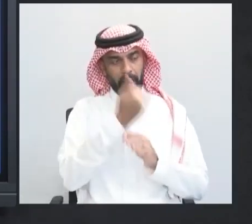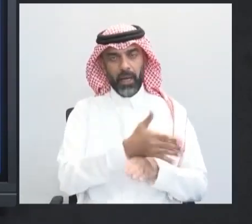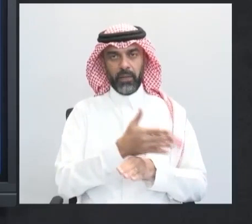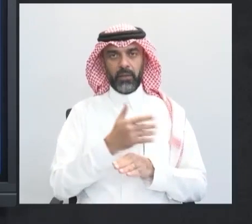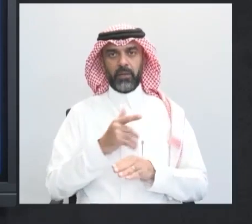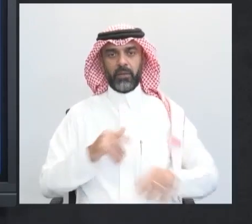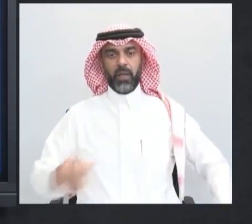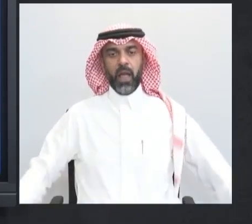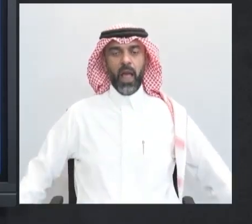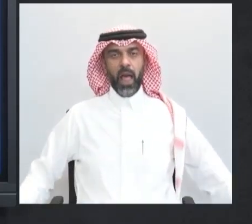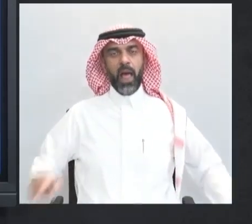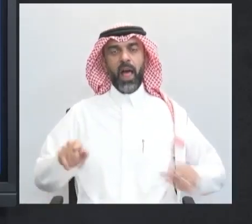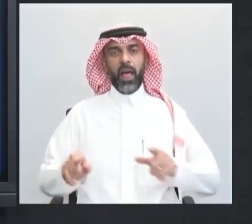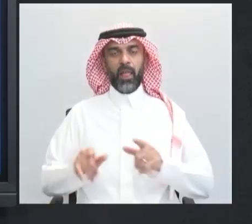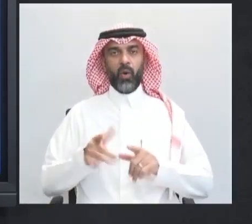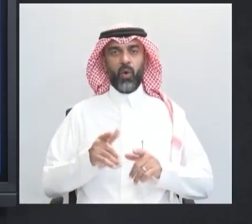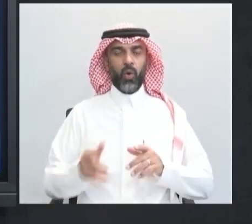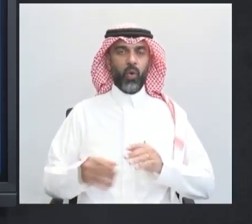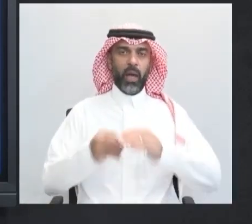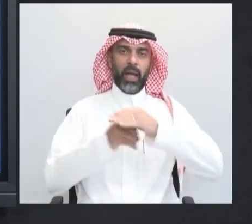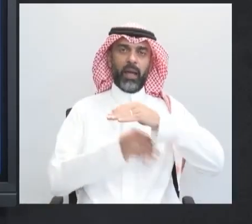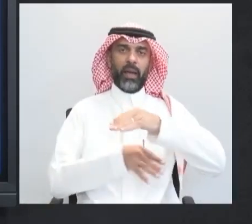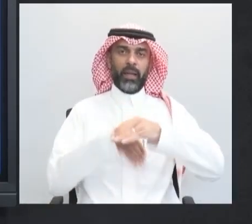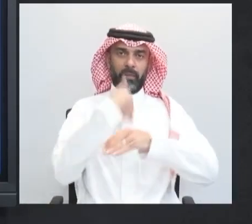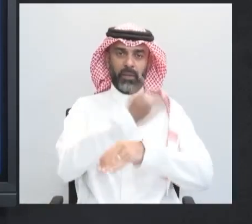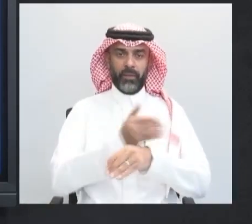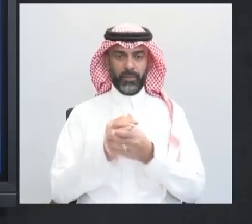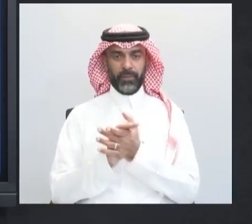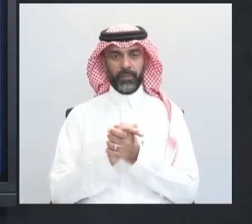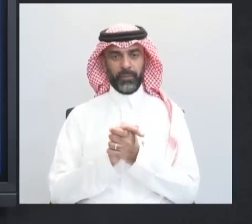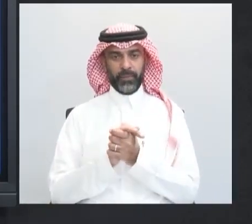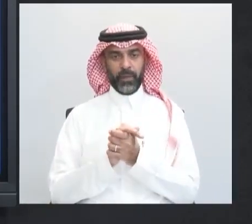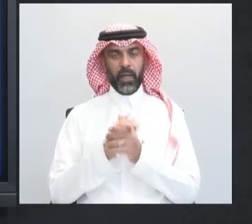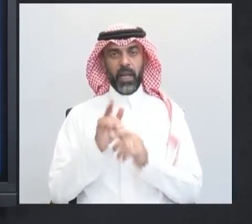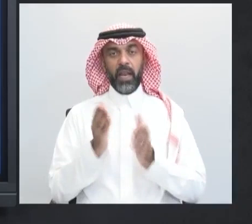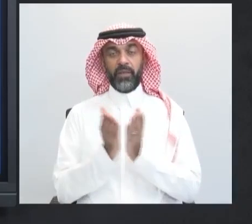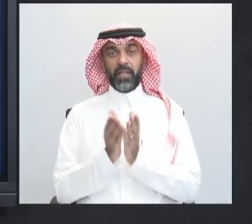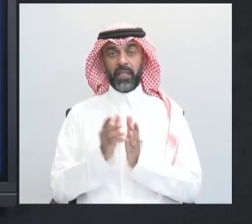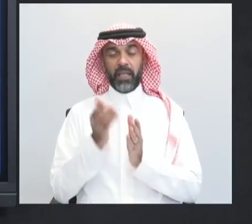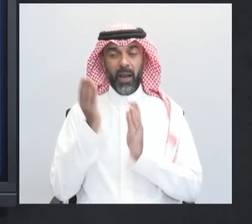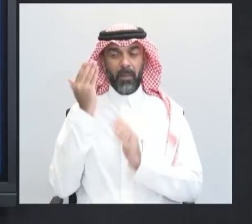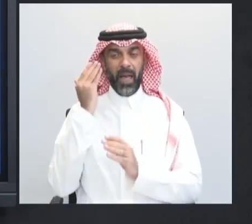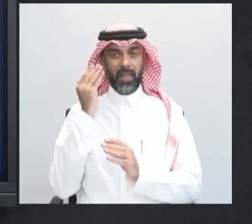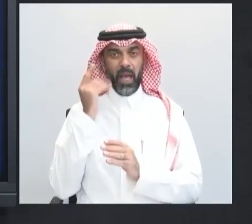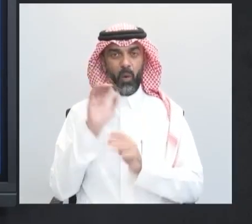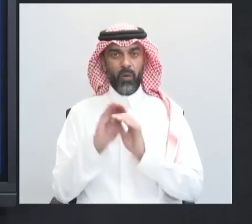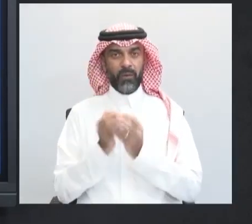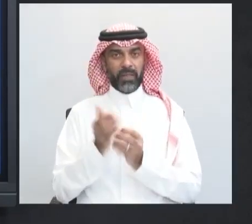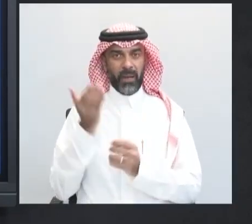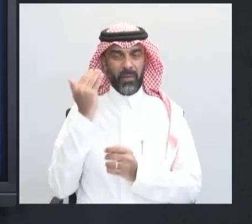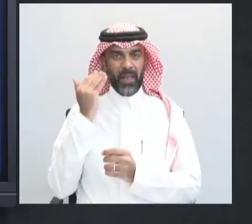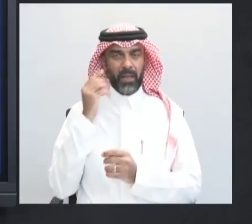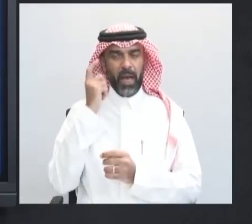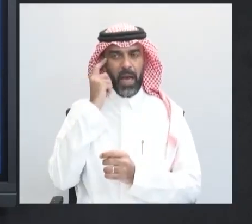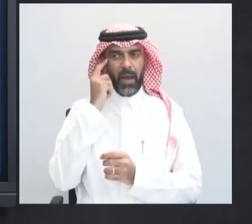هنا يقع على الجهاز الهضمي يكون نقوم باخراج الفضلات ولعلنا في درسنا الماضي او في فصلنا الماضي عندما تعرفنا على